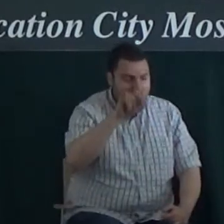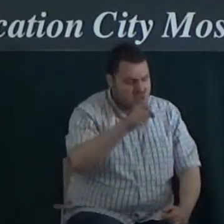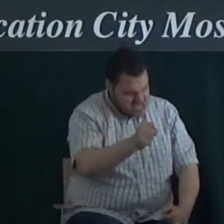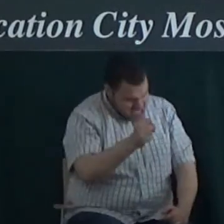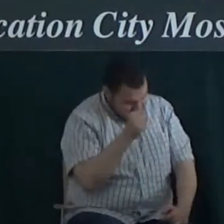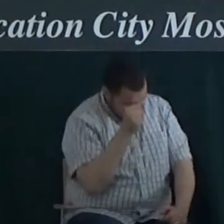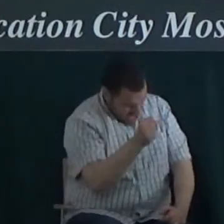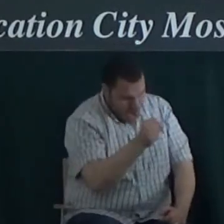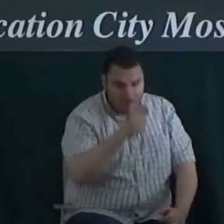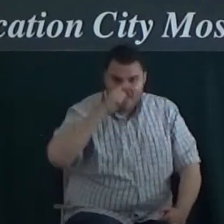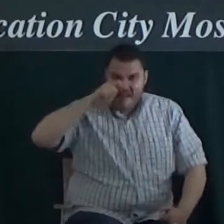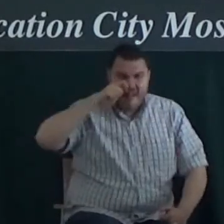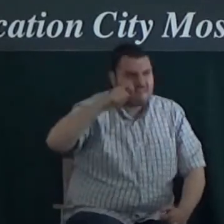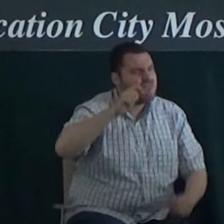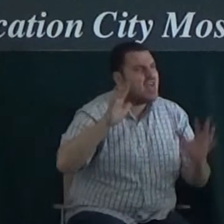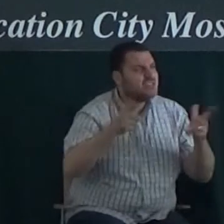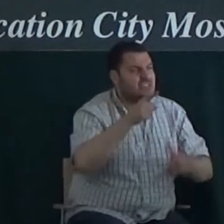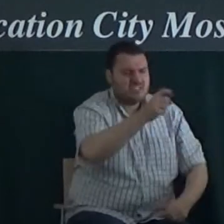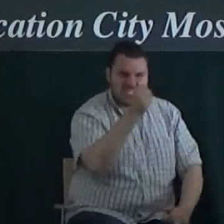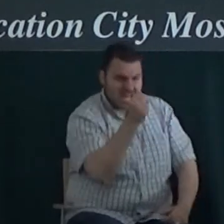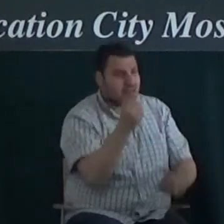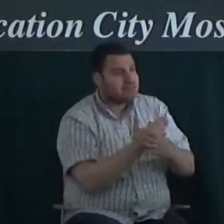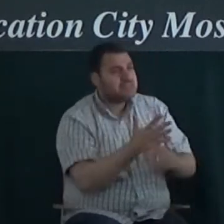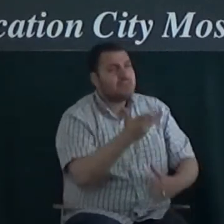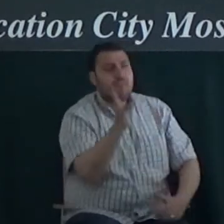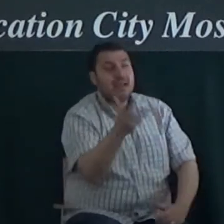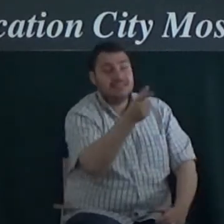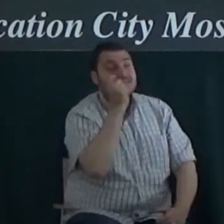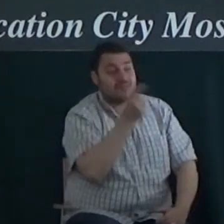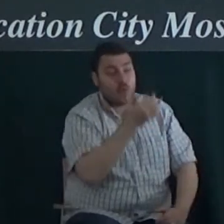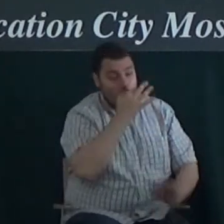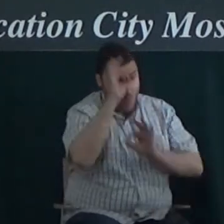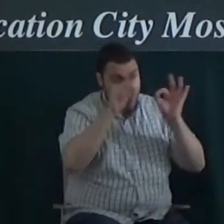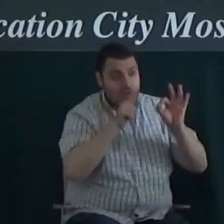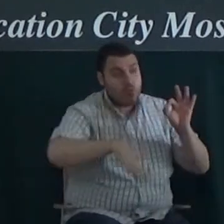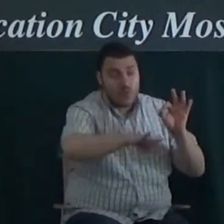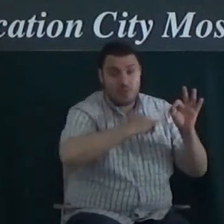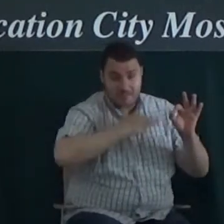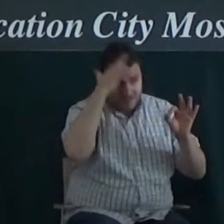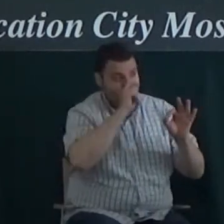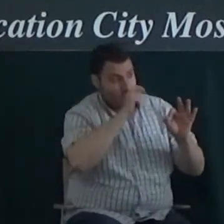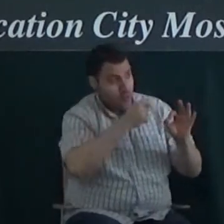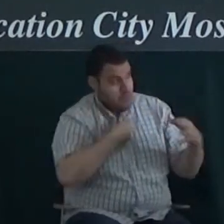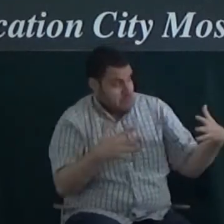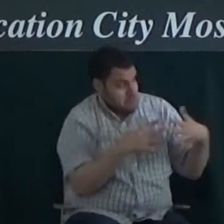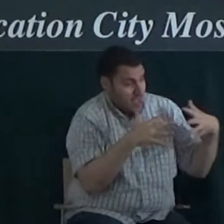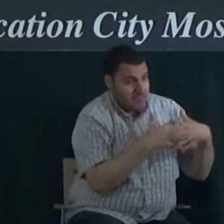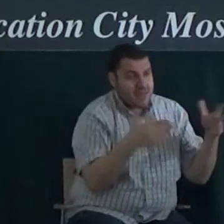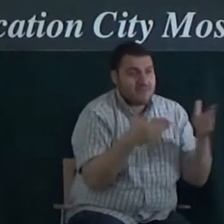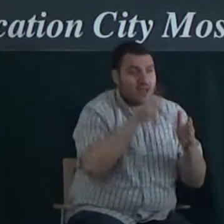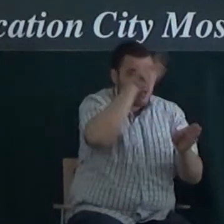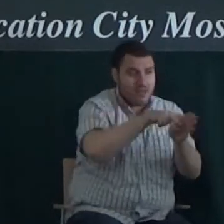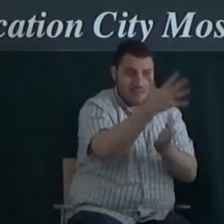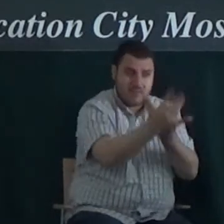بأي سبيل كان. يقول الله عز وجل: ولا تركنوا إلى الذين ظلموا فتمسكم النار. وختاماً، أيها